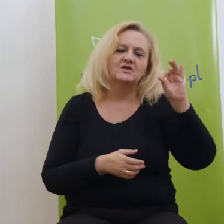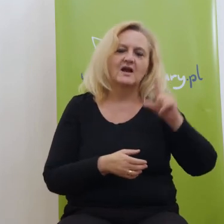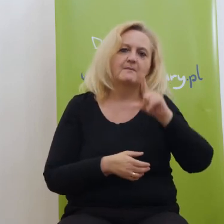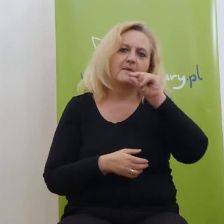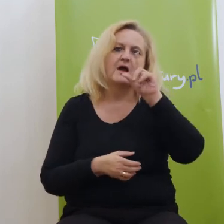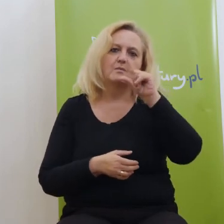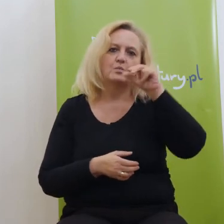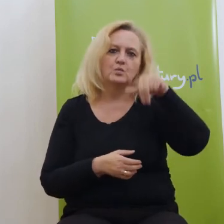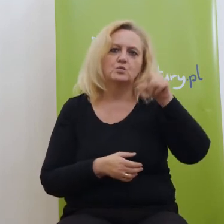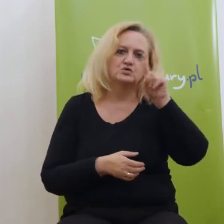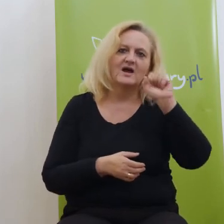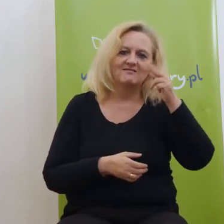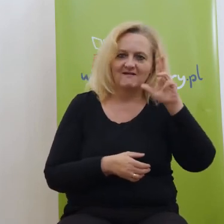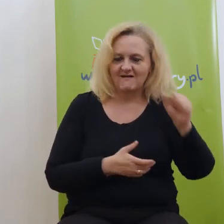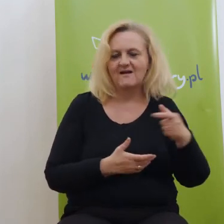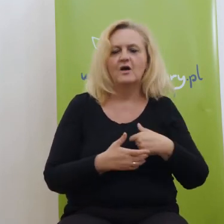dużo tytułów dzisiaj,